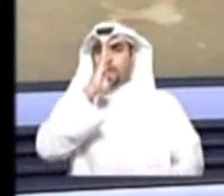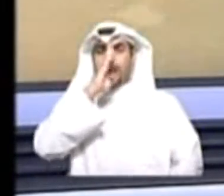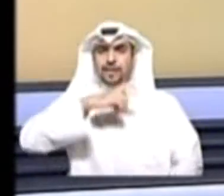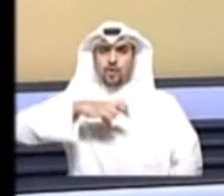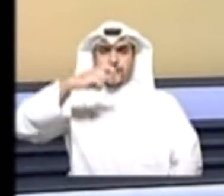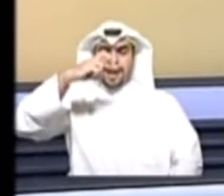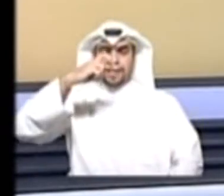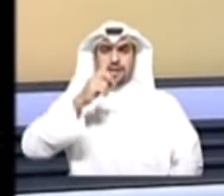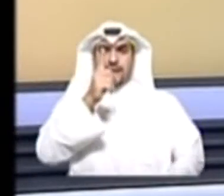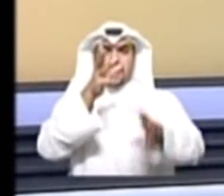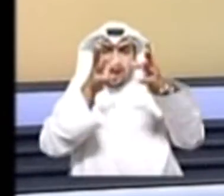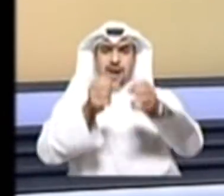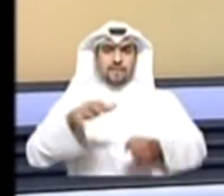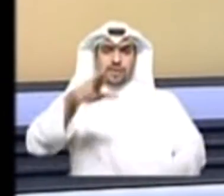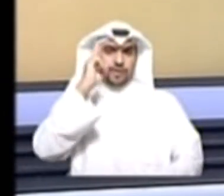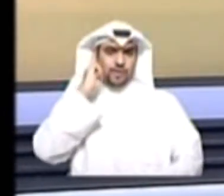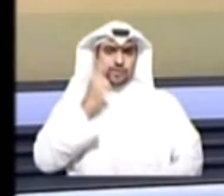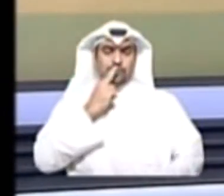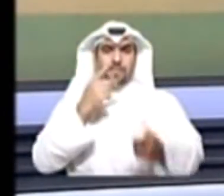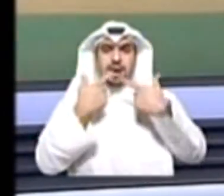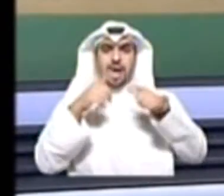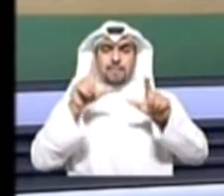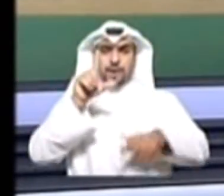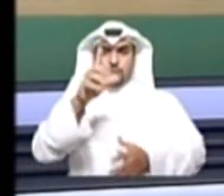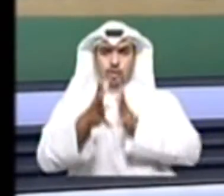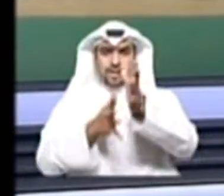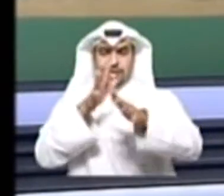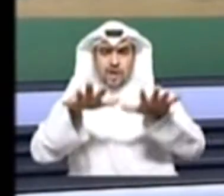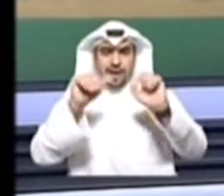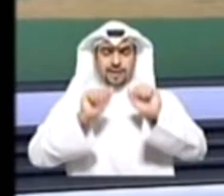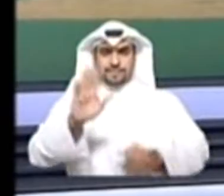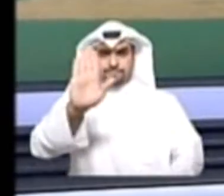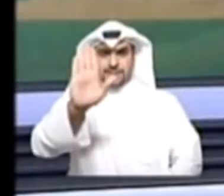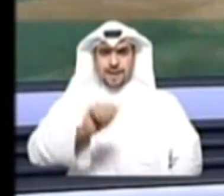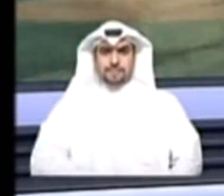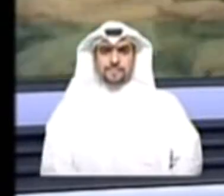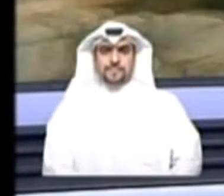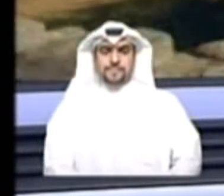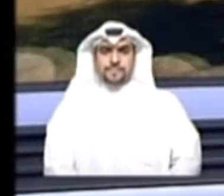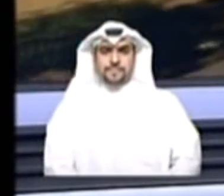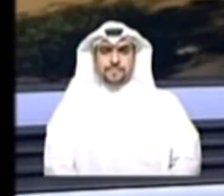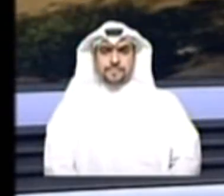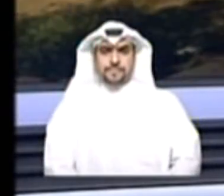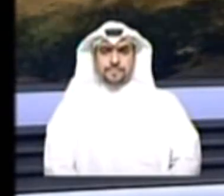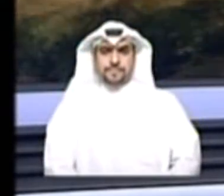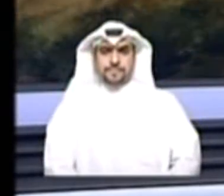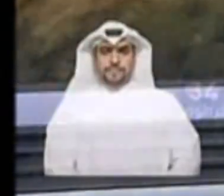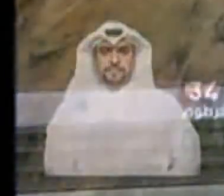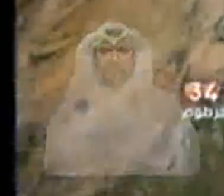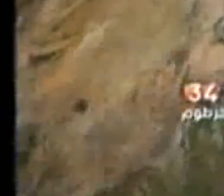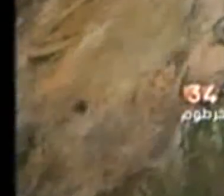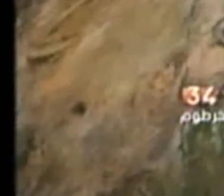أعزائي المشاهدين، نشكر لكم متابعتكم، والآن نلقي نظرة على درجات الحرارة في بعض العواصم العربية والأجنبية.